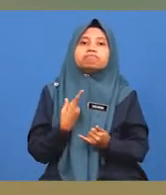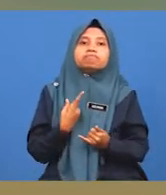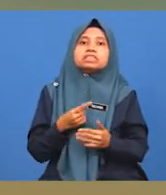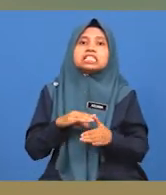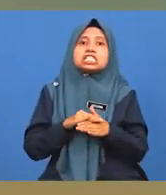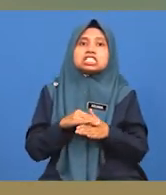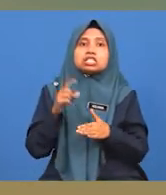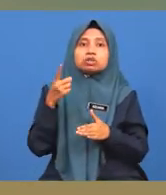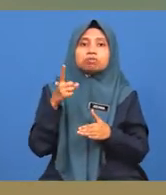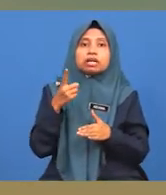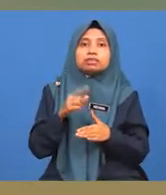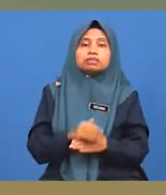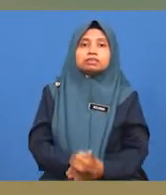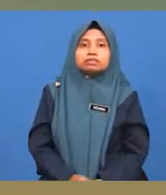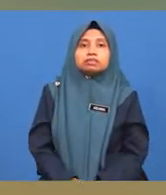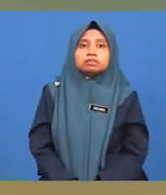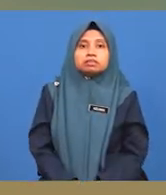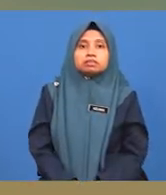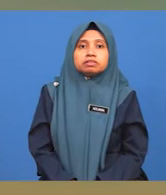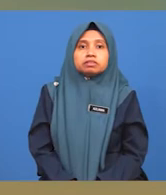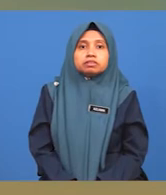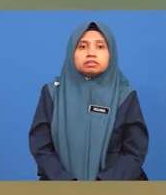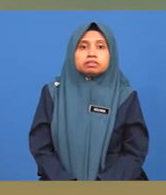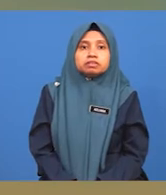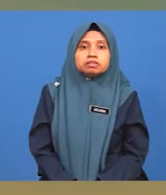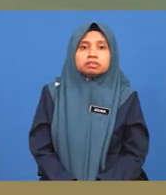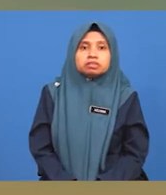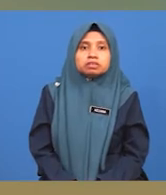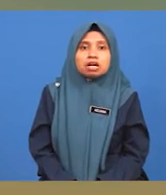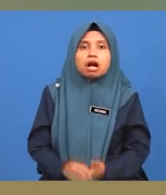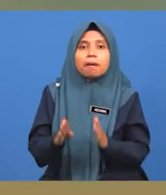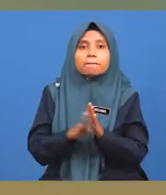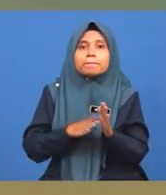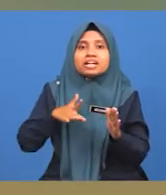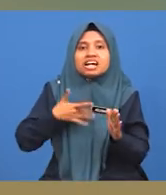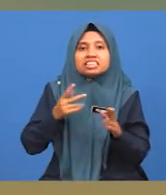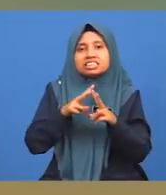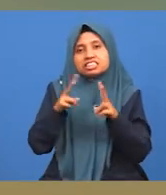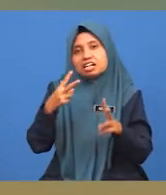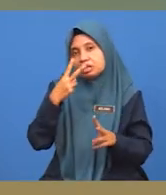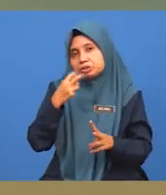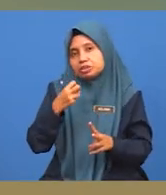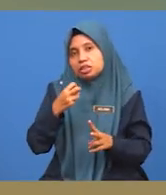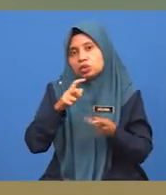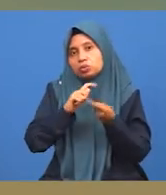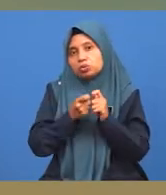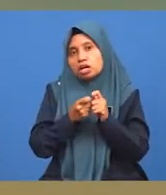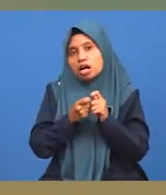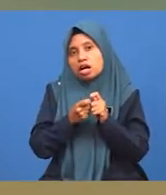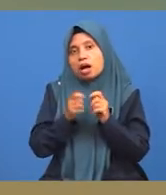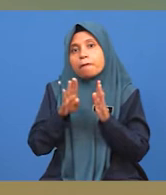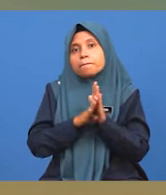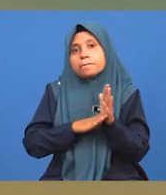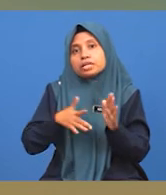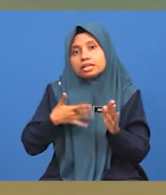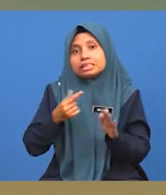berada di isi ke-11 ya murid-murid, iaitu berasa sangat sedih